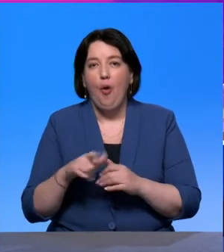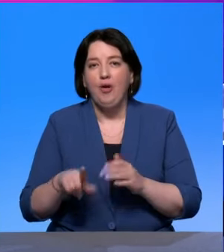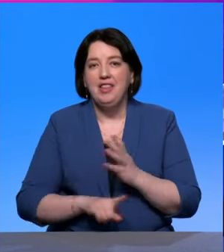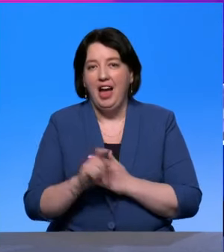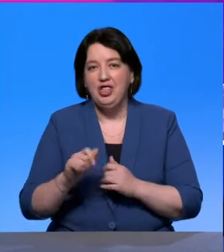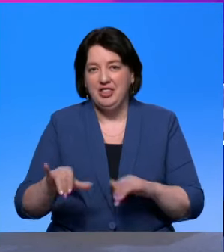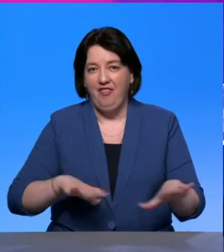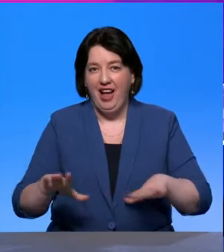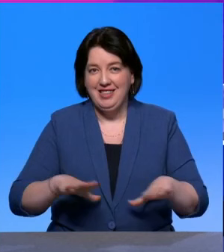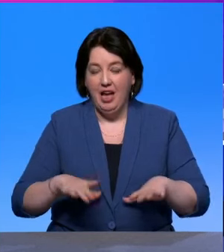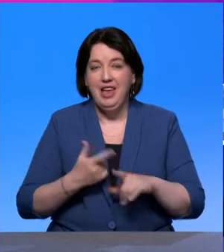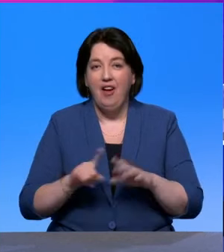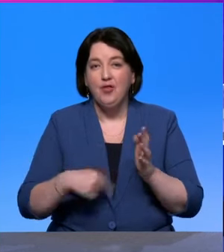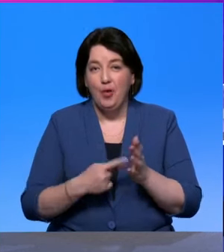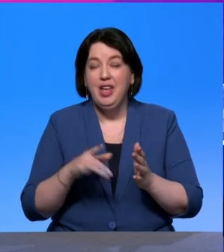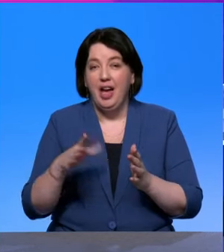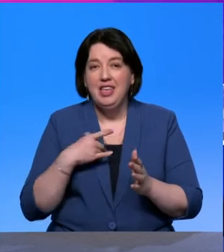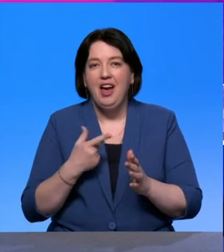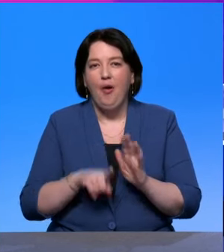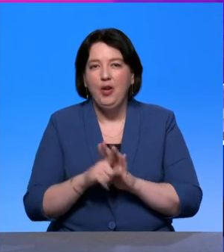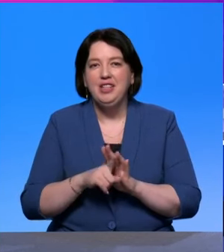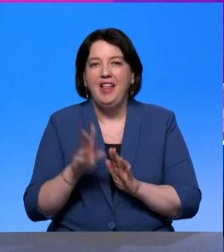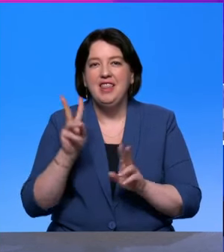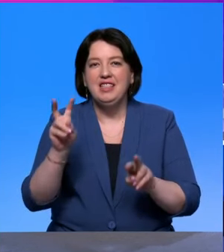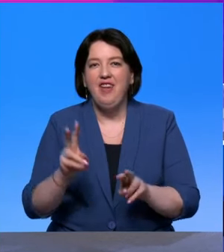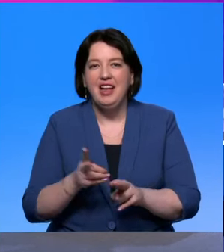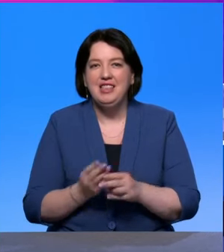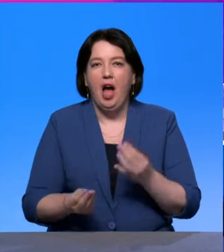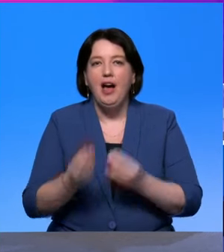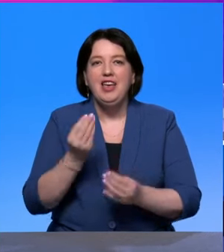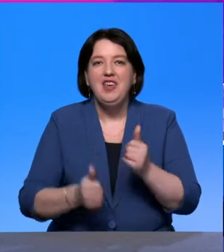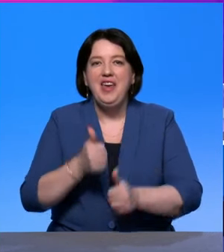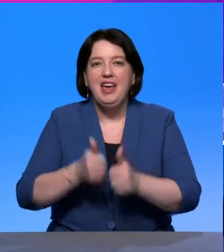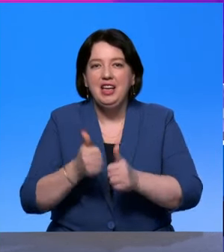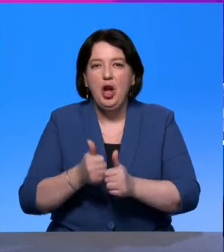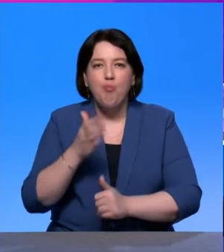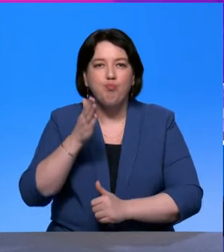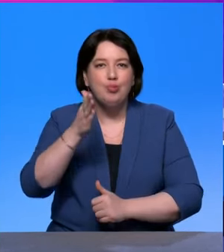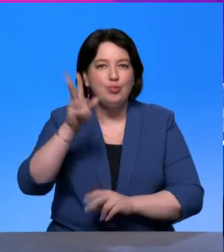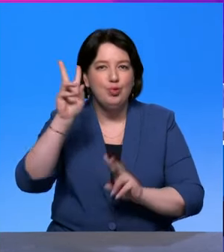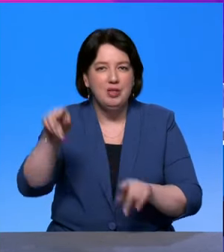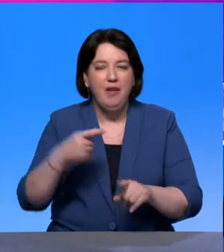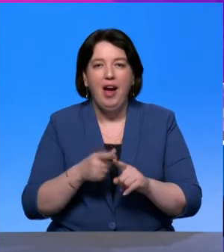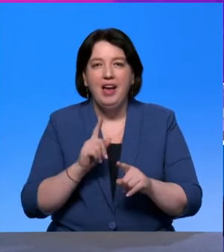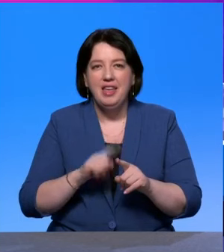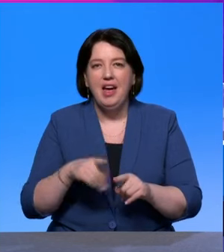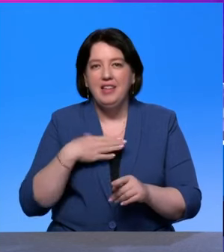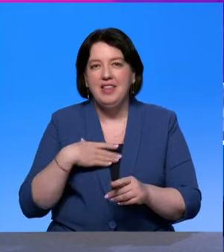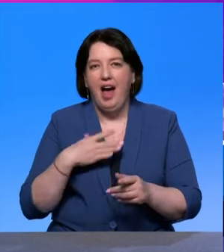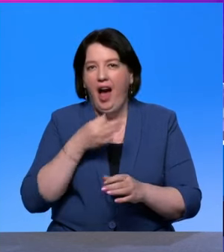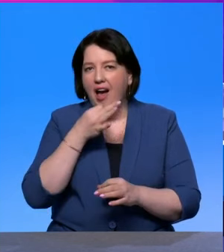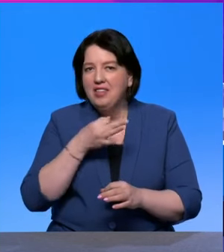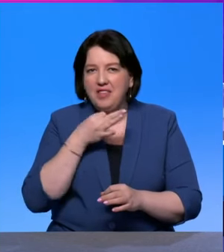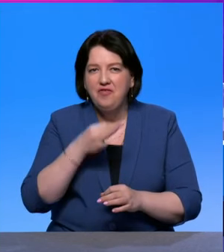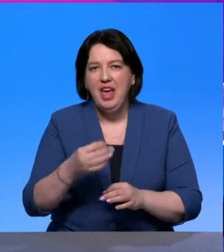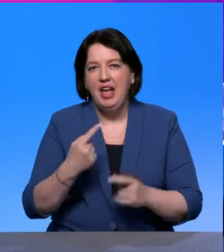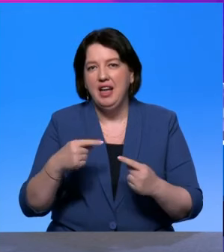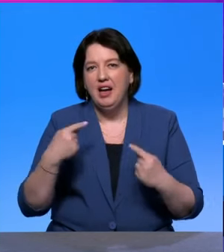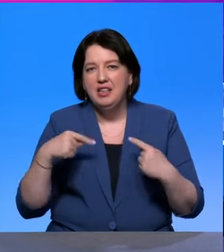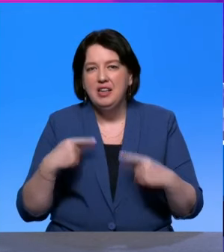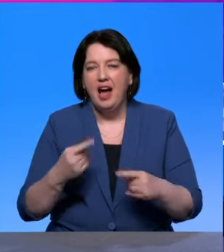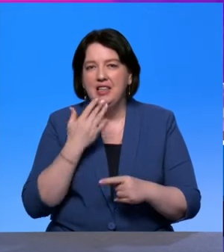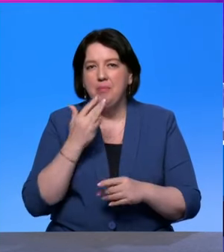будущего». Это, можно сказать, наш ответ отменам всего русского, запретом нашим атлетам участвовать в Олимпийских играх, унизительным каким-то требованиям